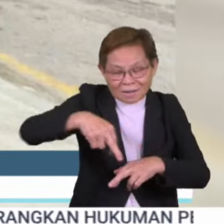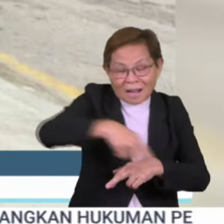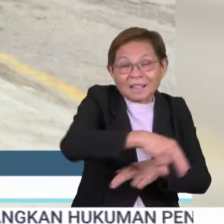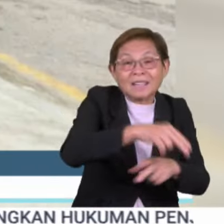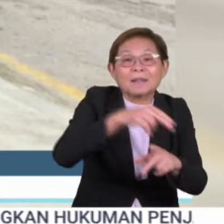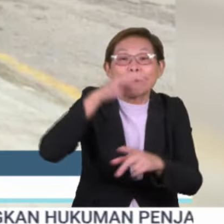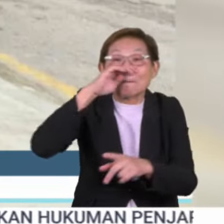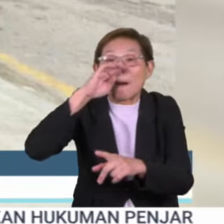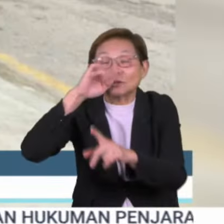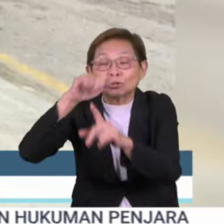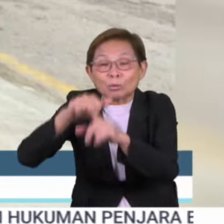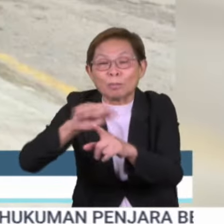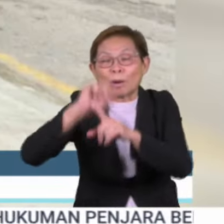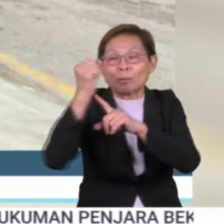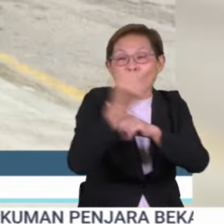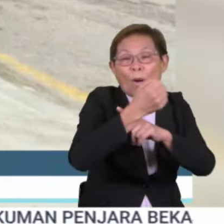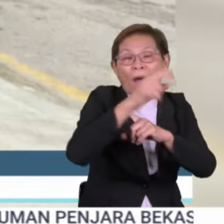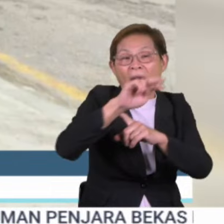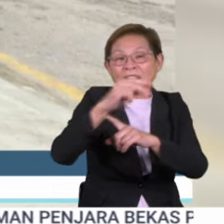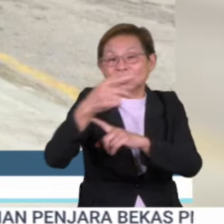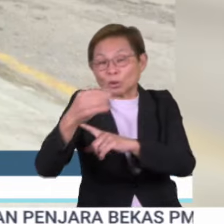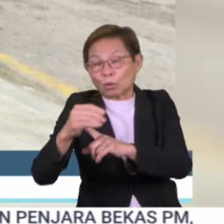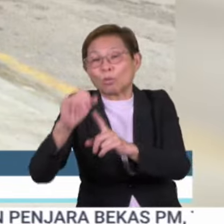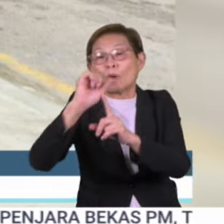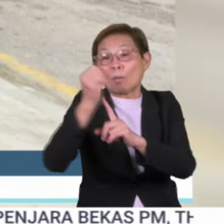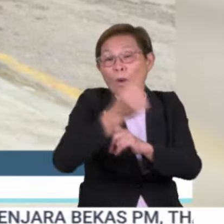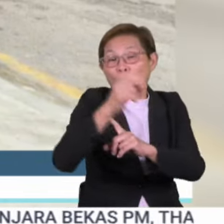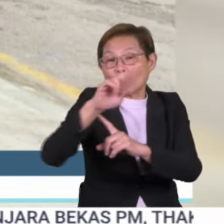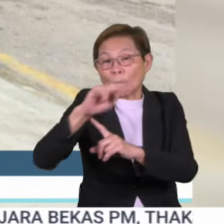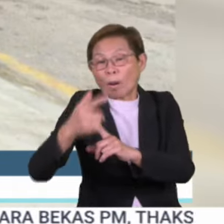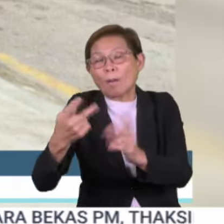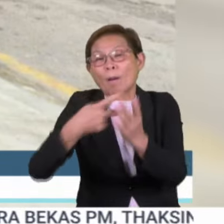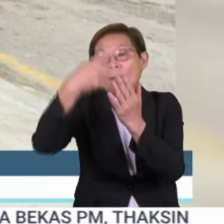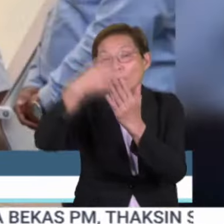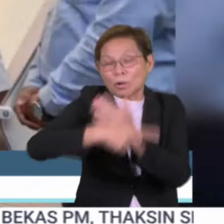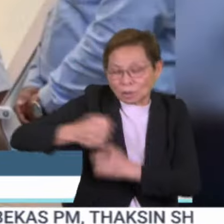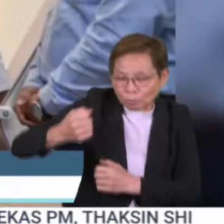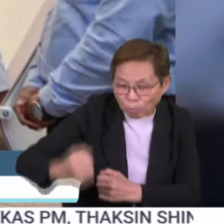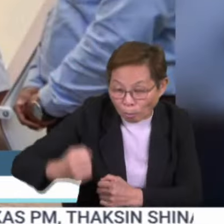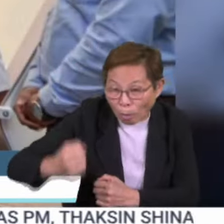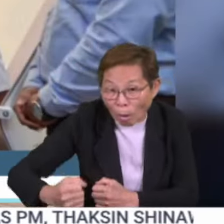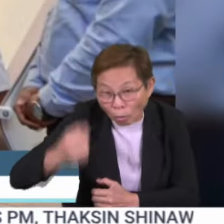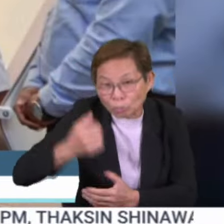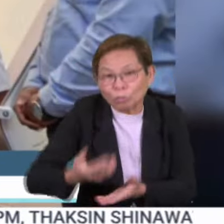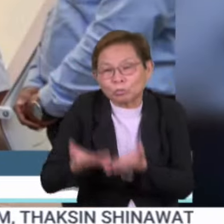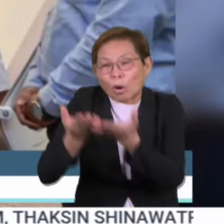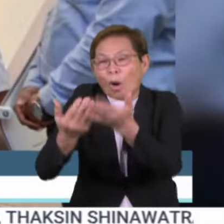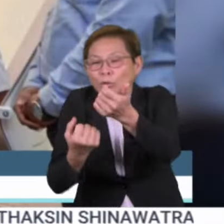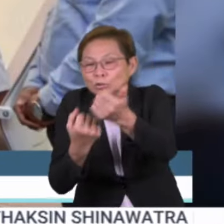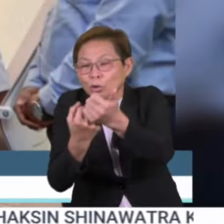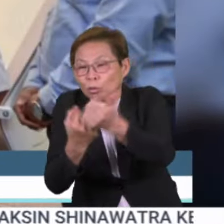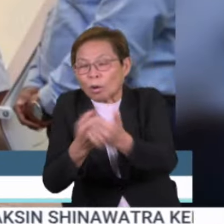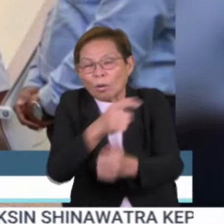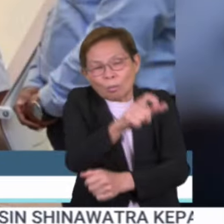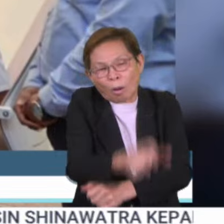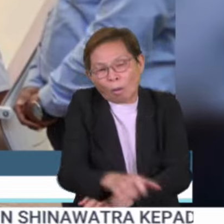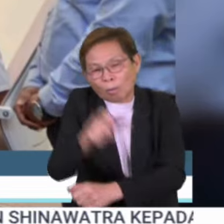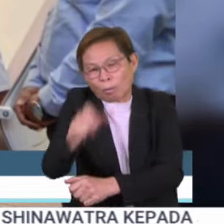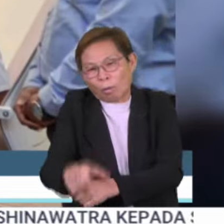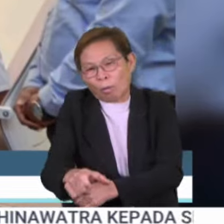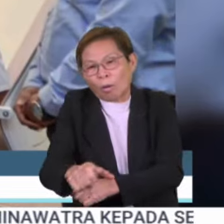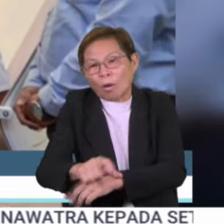manfaat adalah sebuah percobaan bukan kerajaan yang mengetuai inisiatif Project tongkat yang bertujuan menawarkan sokongan kepada orang yang